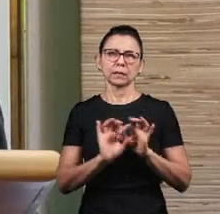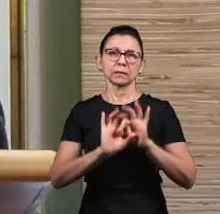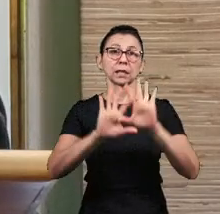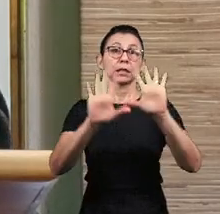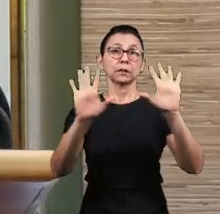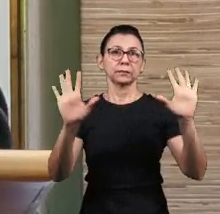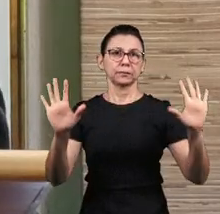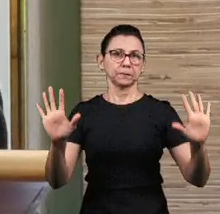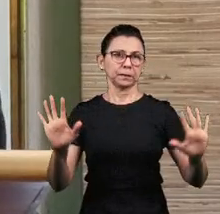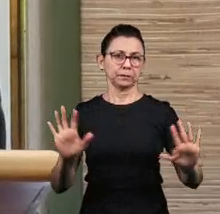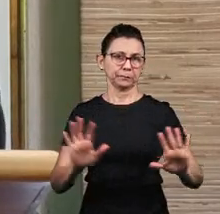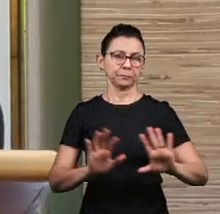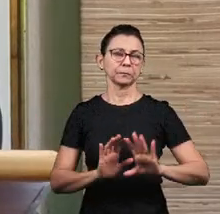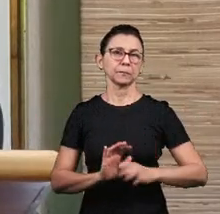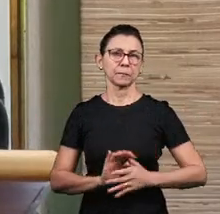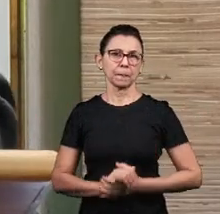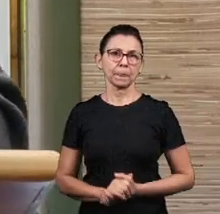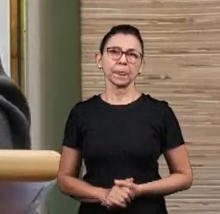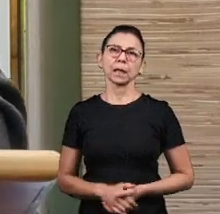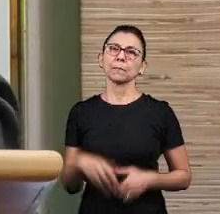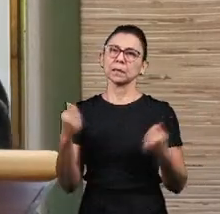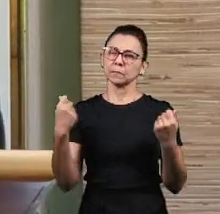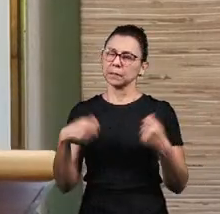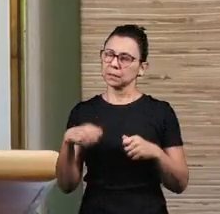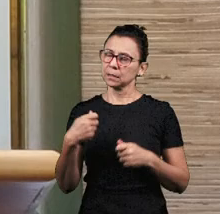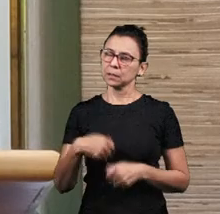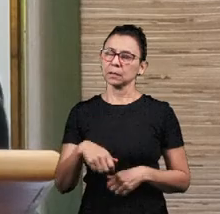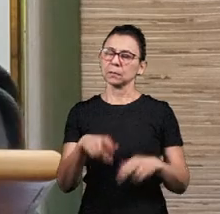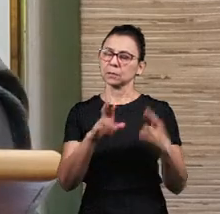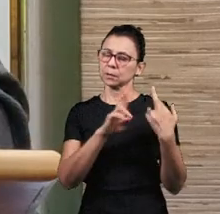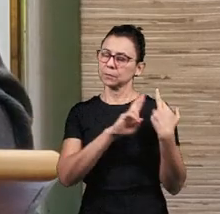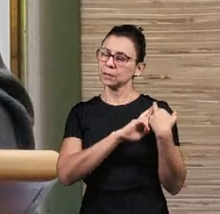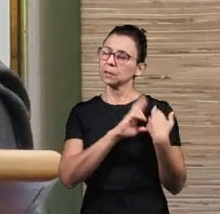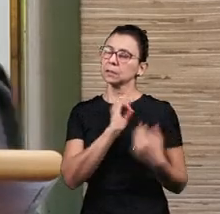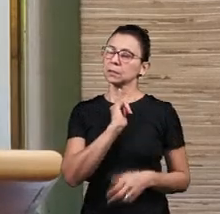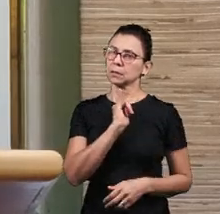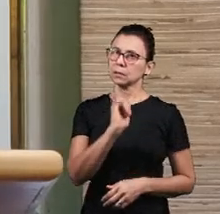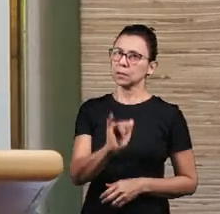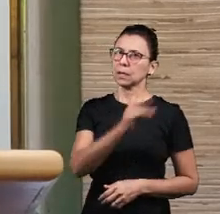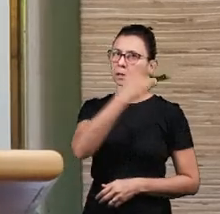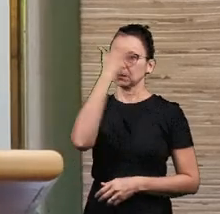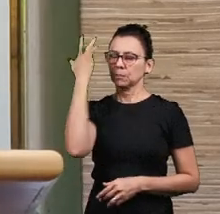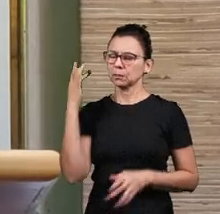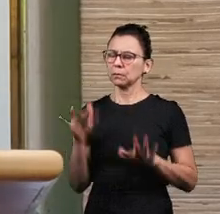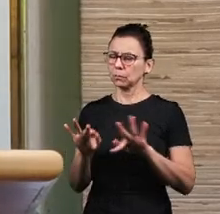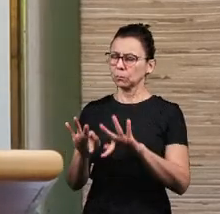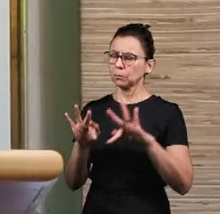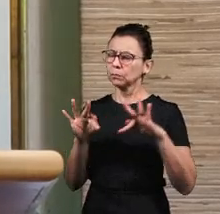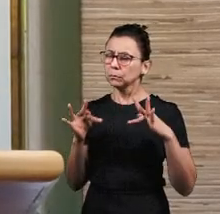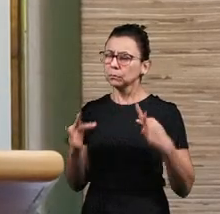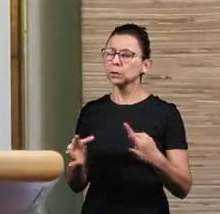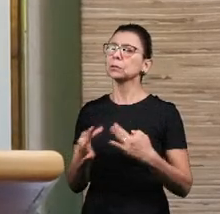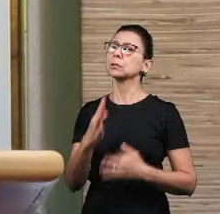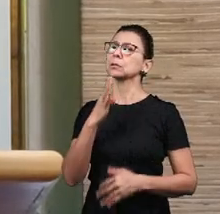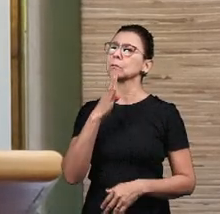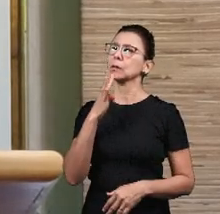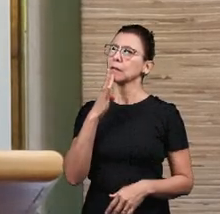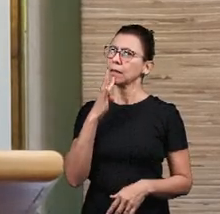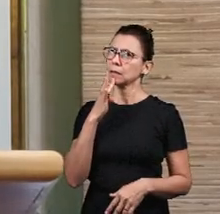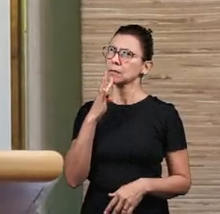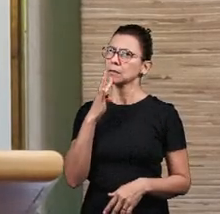de dire aux simples, aux humbles, à ceux qui connaissent cette